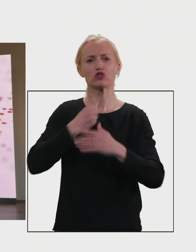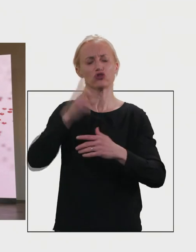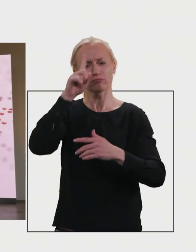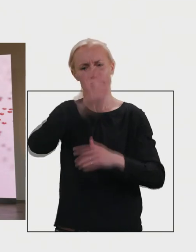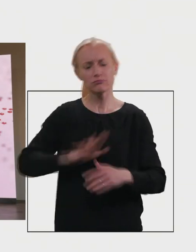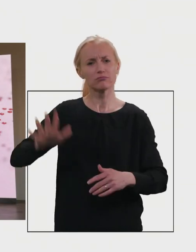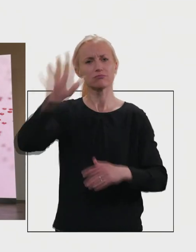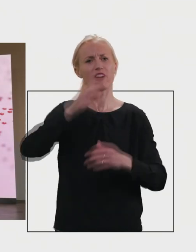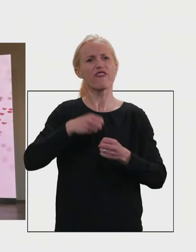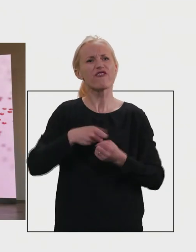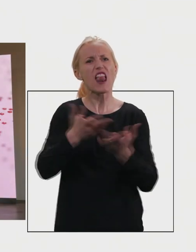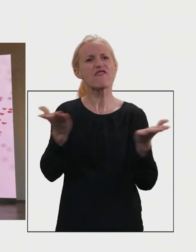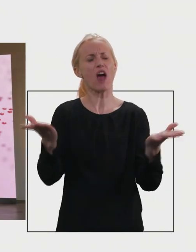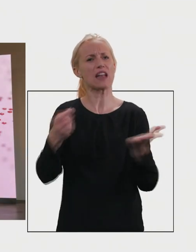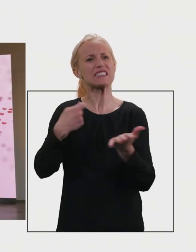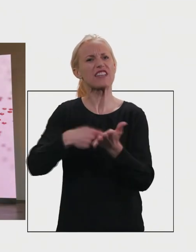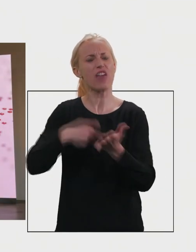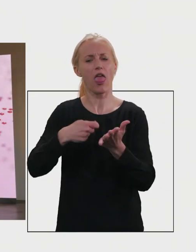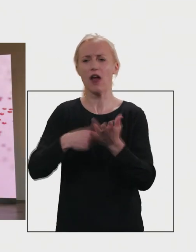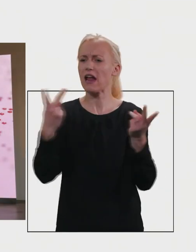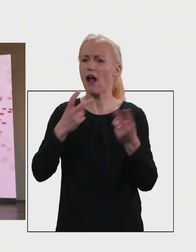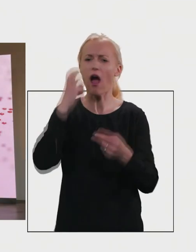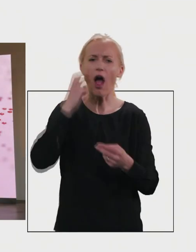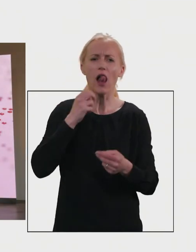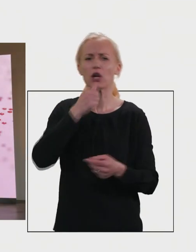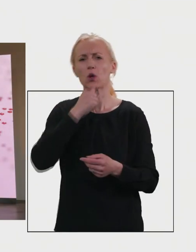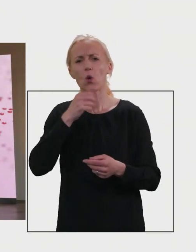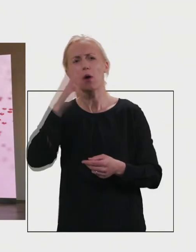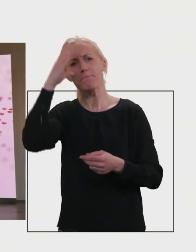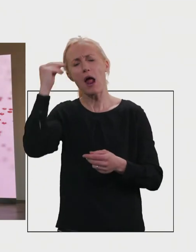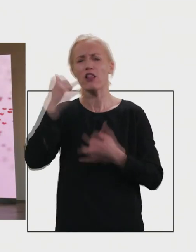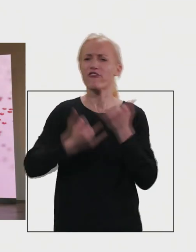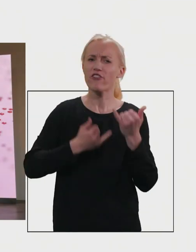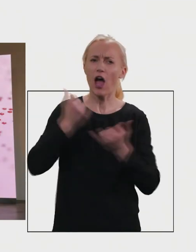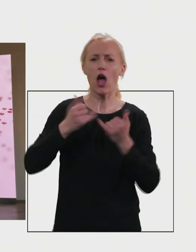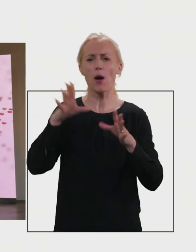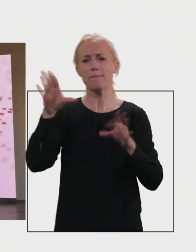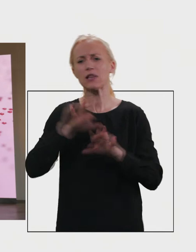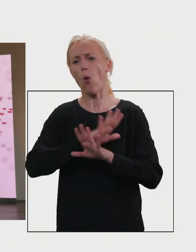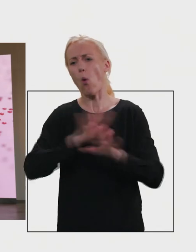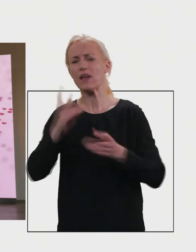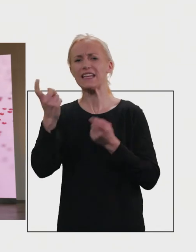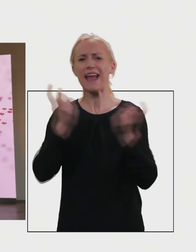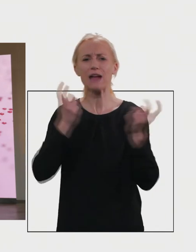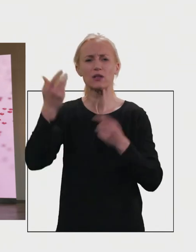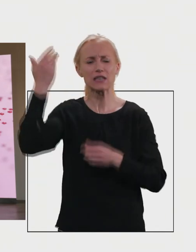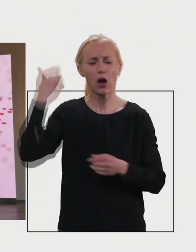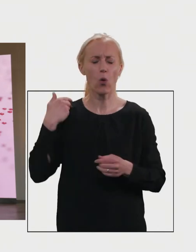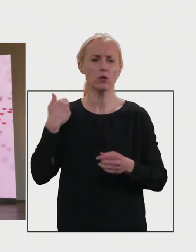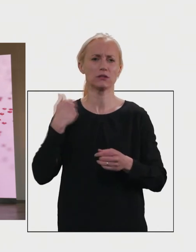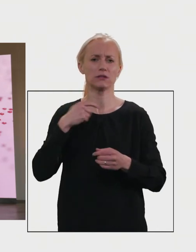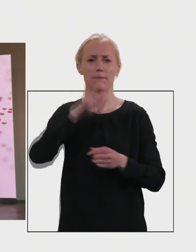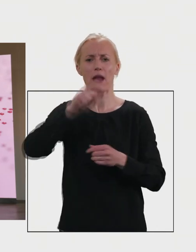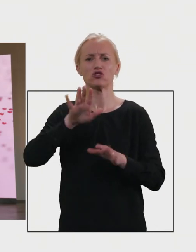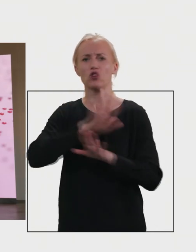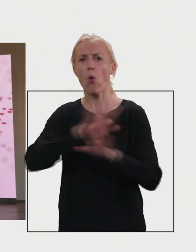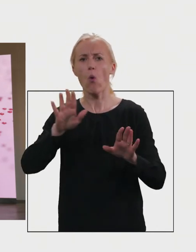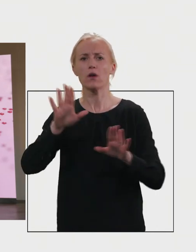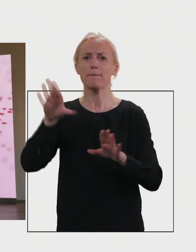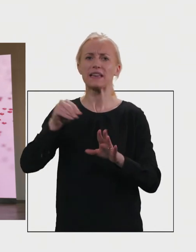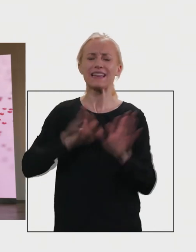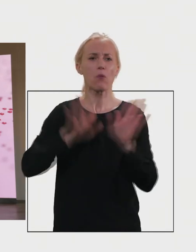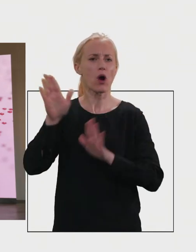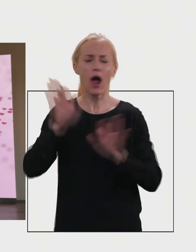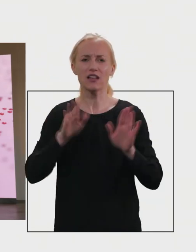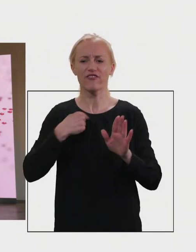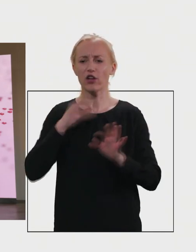Wert begreift, ob alt, ob jung, ob Mann, ob Frau, ob Menschen mit oder ohne Migrationshintergrund, ob Menschen mit oder ohne Demokratie. Wir